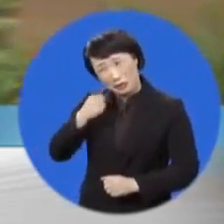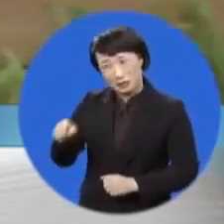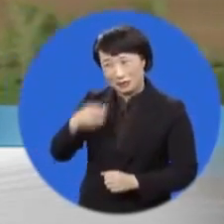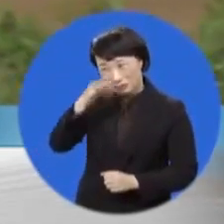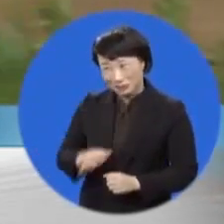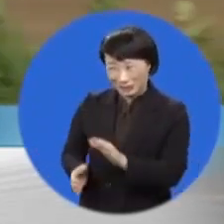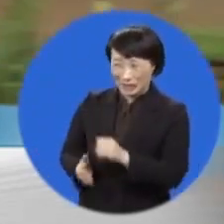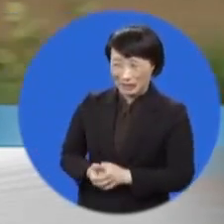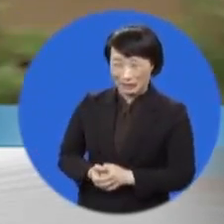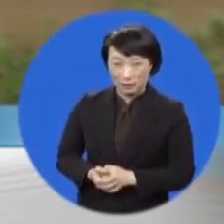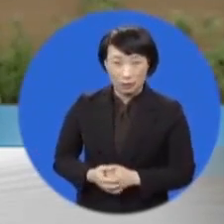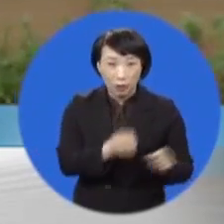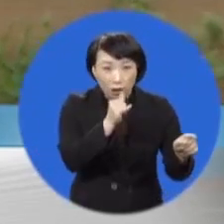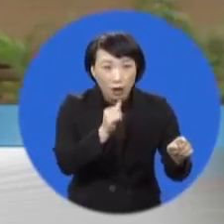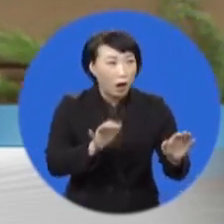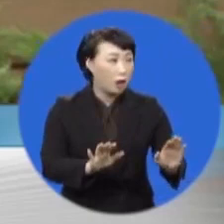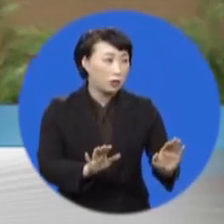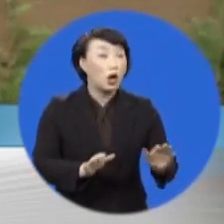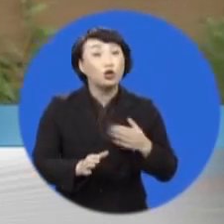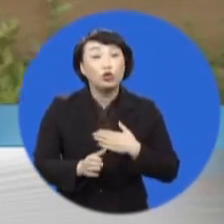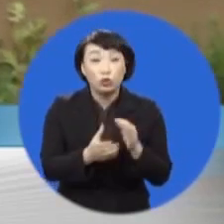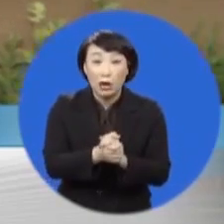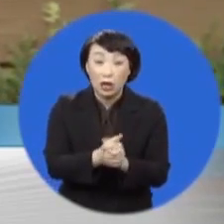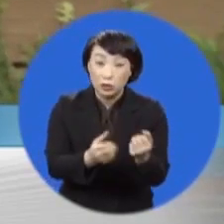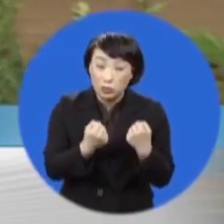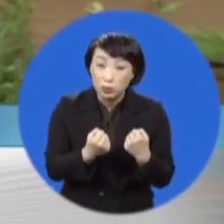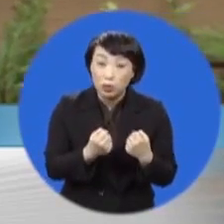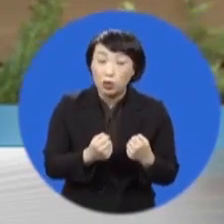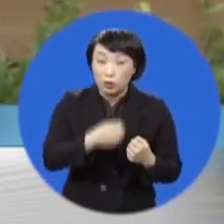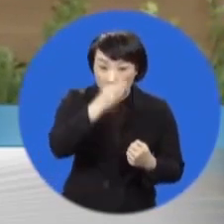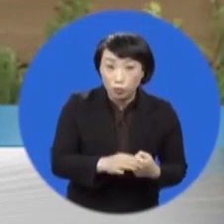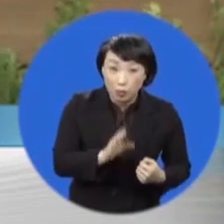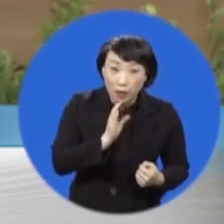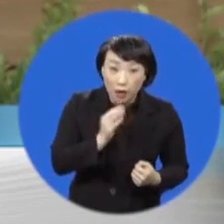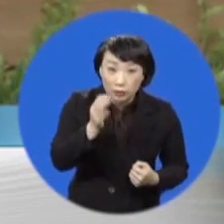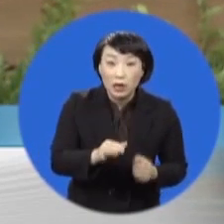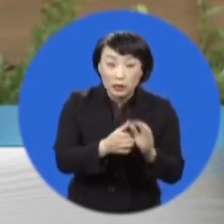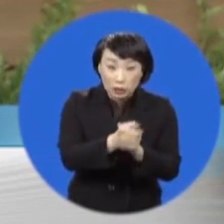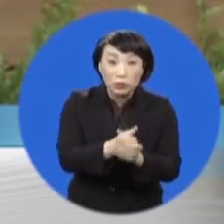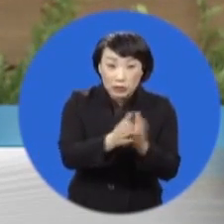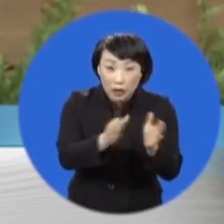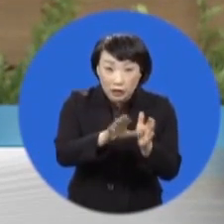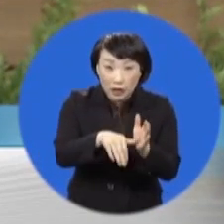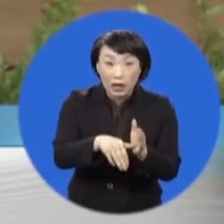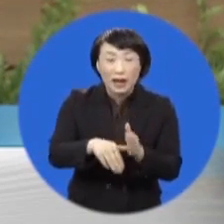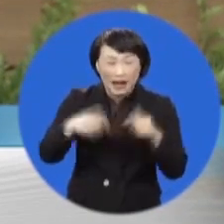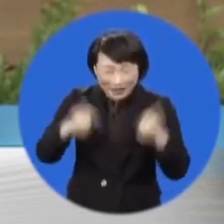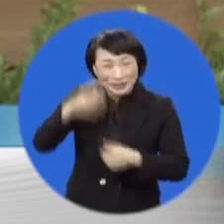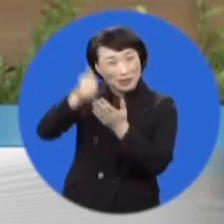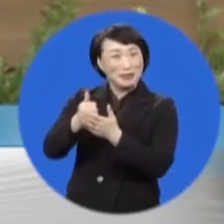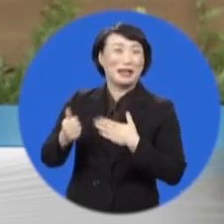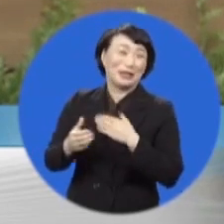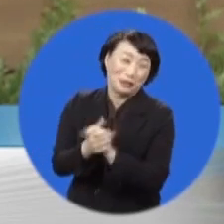힘든데 기도 기 놈은 내가 엄마 형 도로 근데 기도를 시작한 때는 한 2시 성룡이